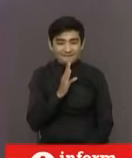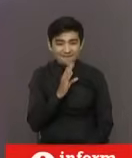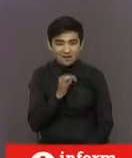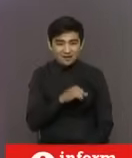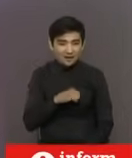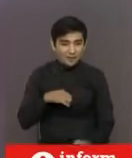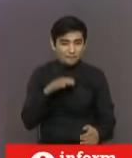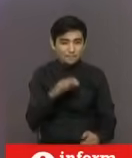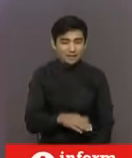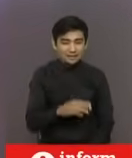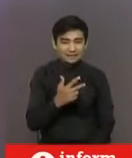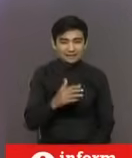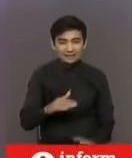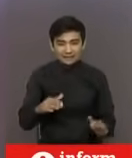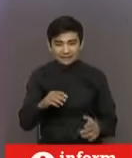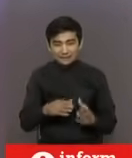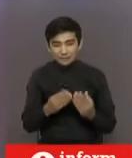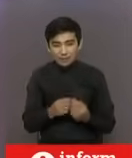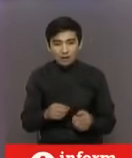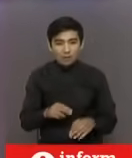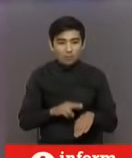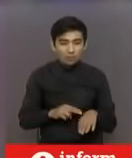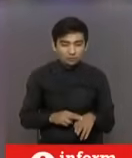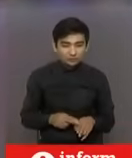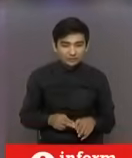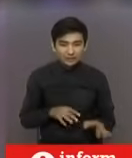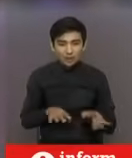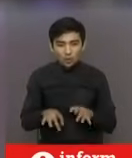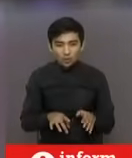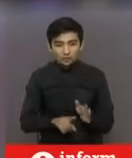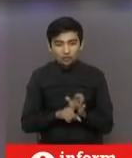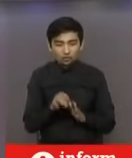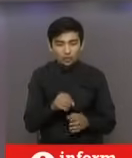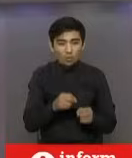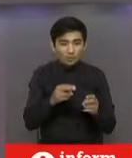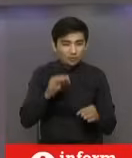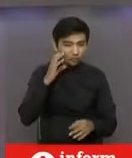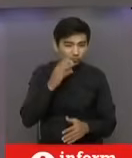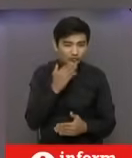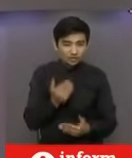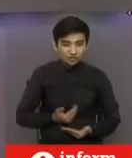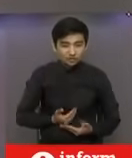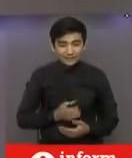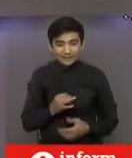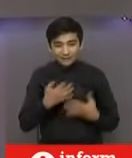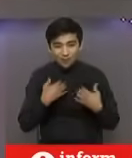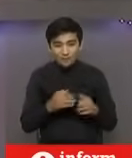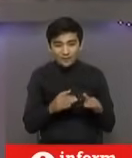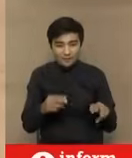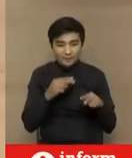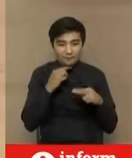из троих детей в семье полиция возбудила дело по статье ненадлежащее обеспечение безопасности жизни и здоровья